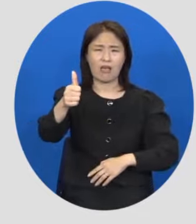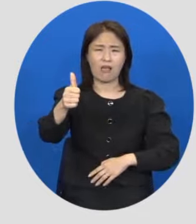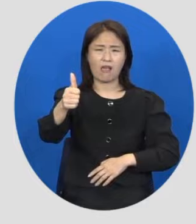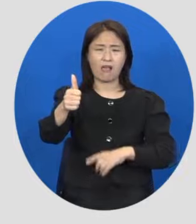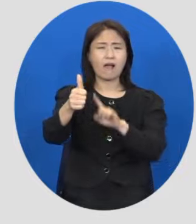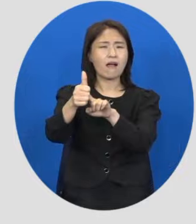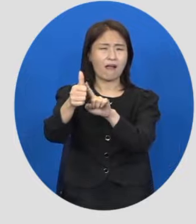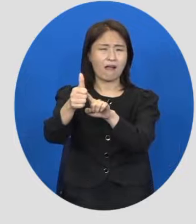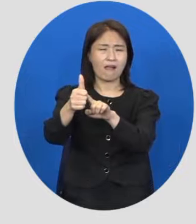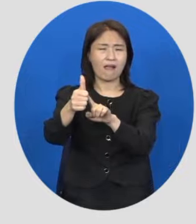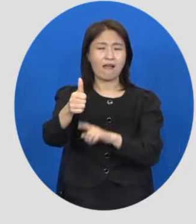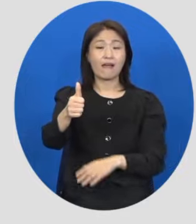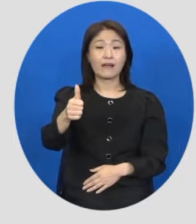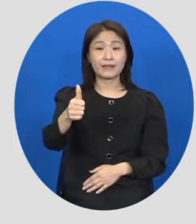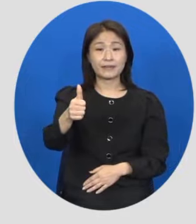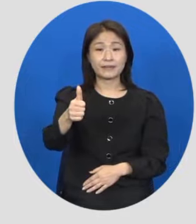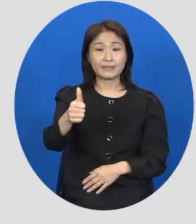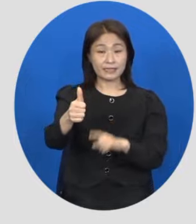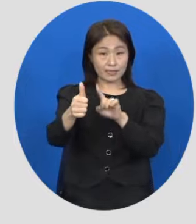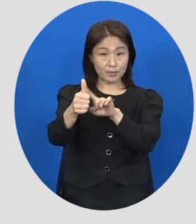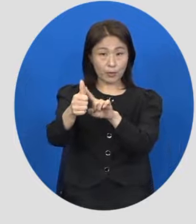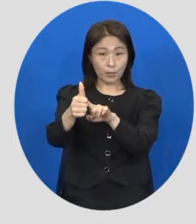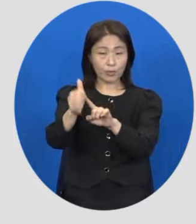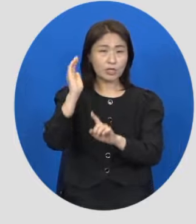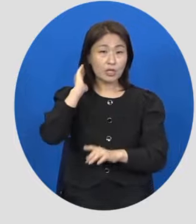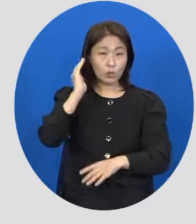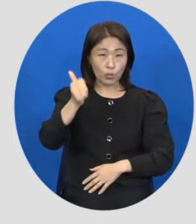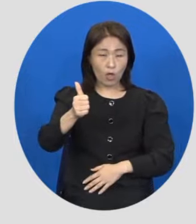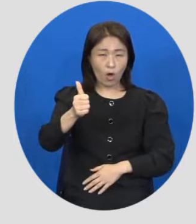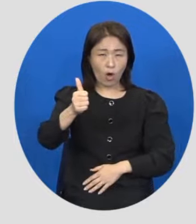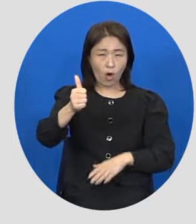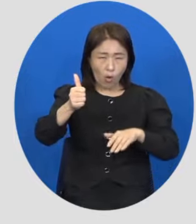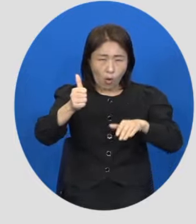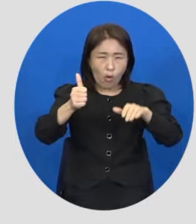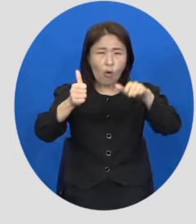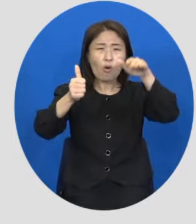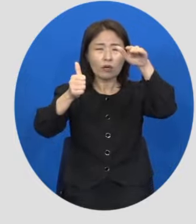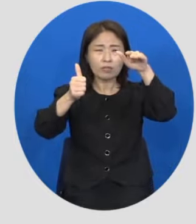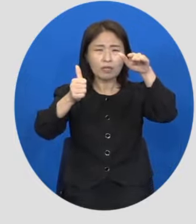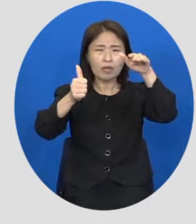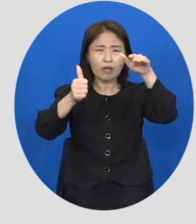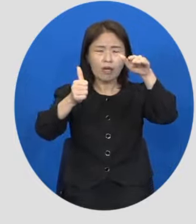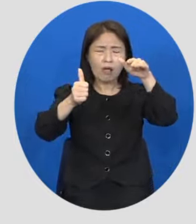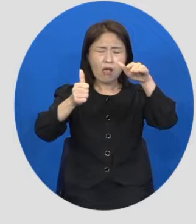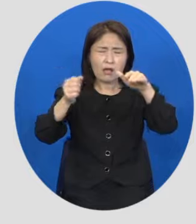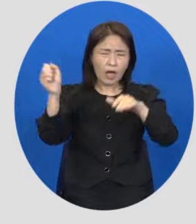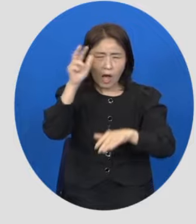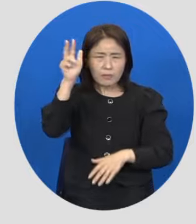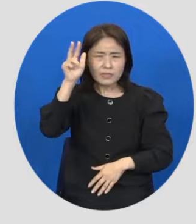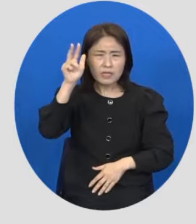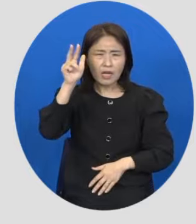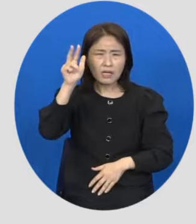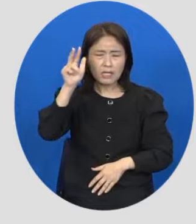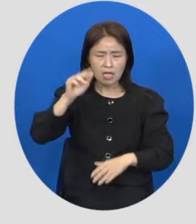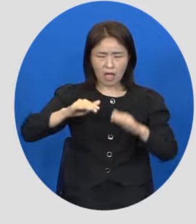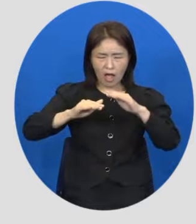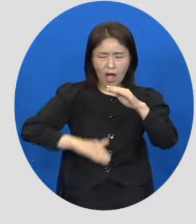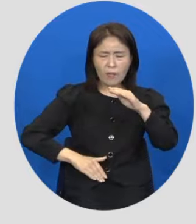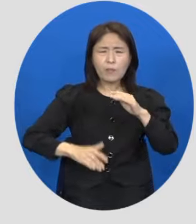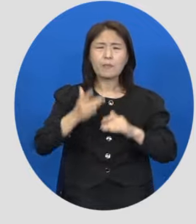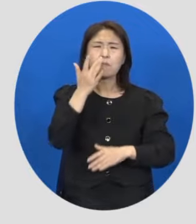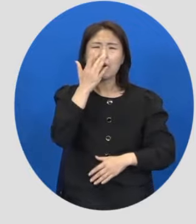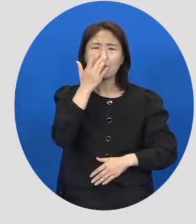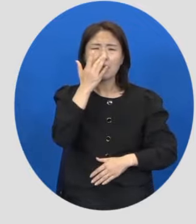지도자이지요. 그런데 루즈벨트는 성인이 되어서 급성 소아마비에 걸리게 되었고 하반신